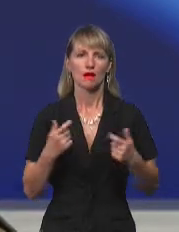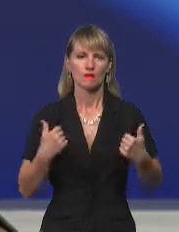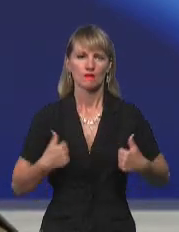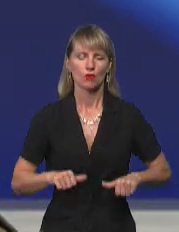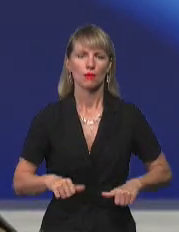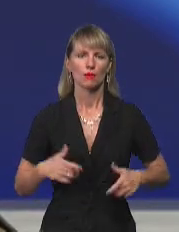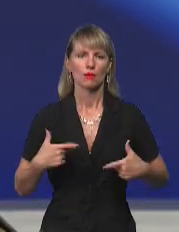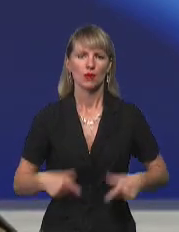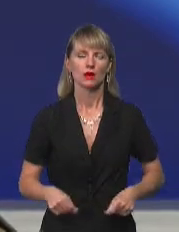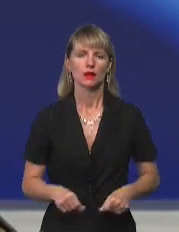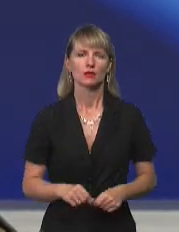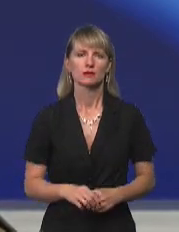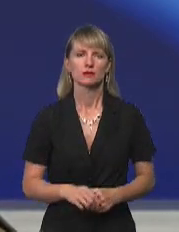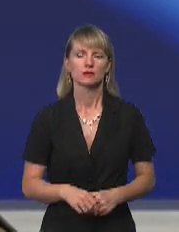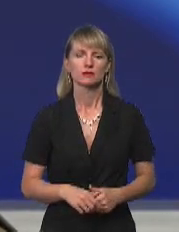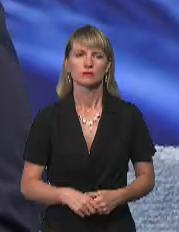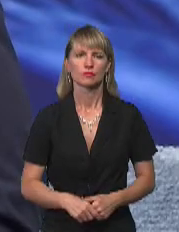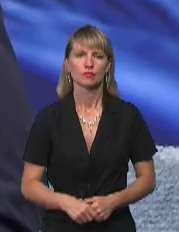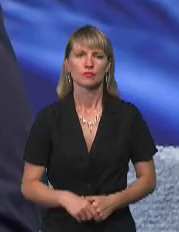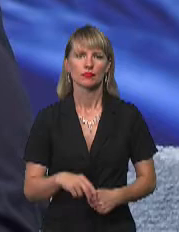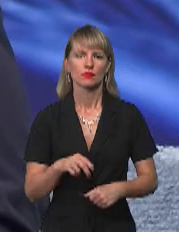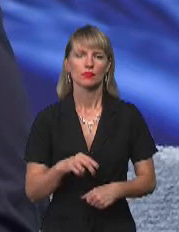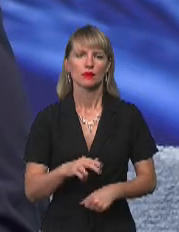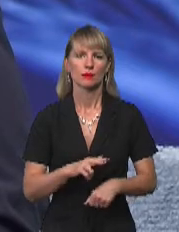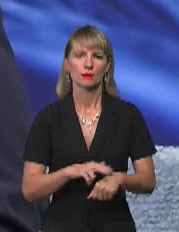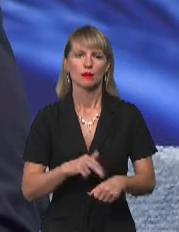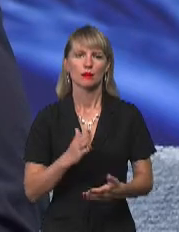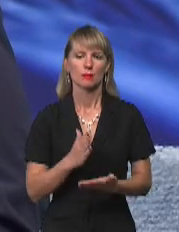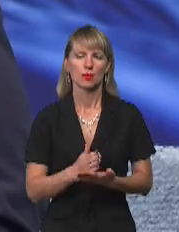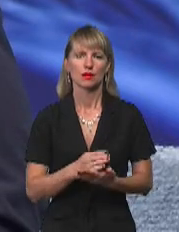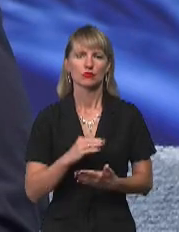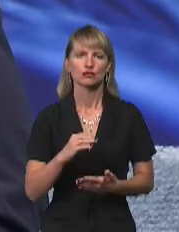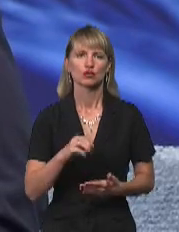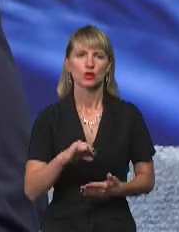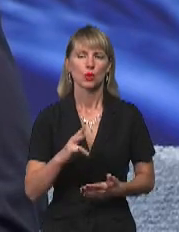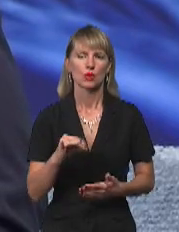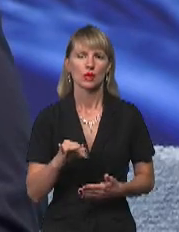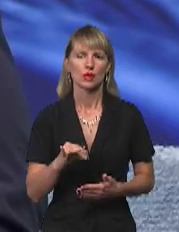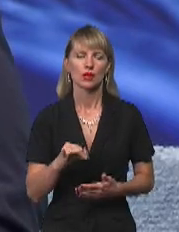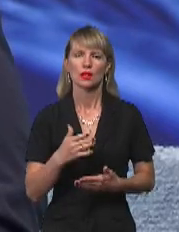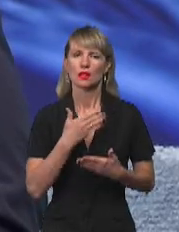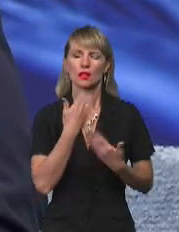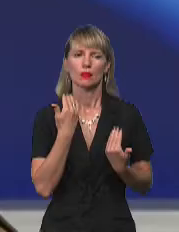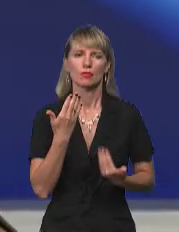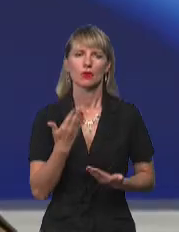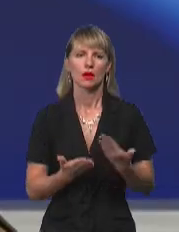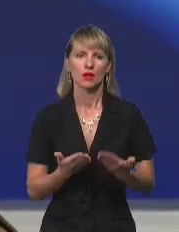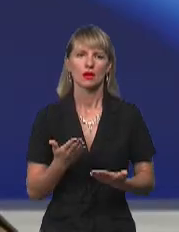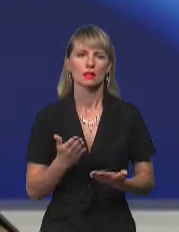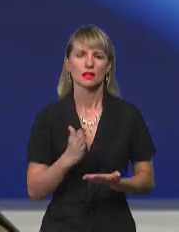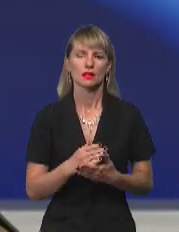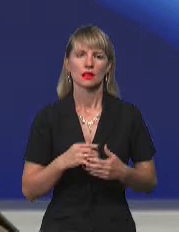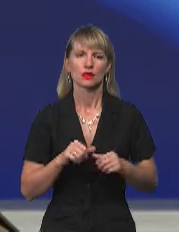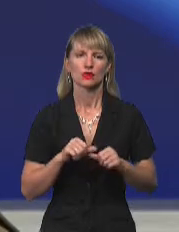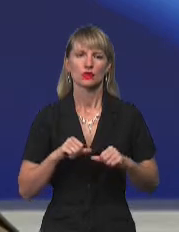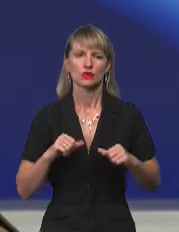потім? Також може змінитися. А патрулюючі мають жетони для розрізнення? Жетони немає. Якщо це масові заходи, то є такі жилетки, що ви